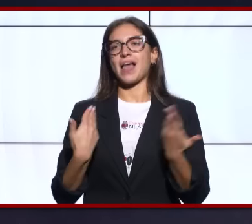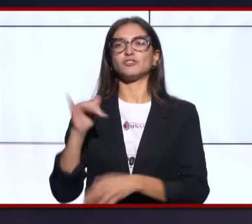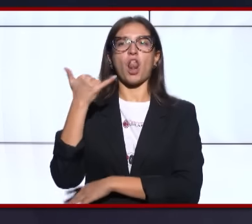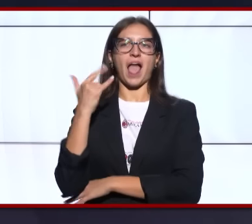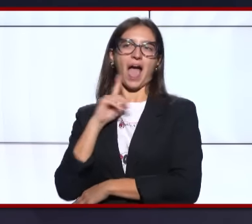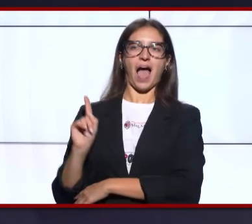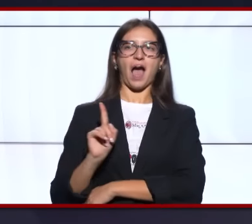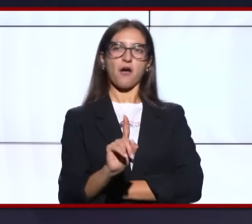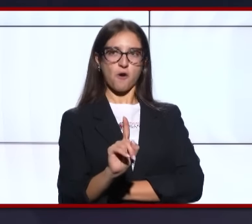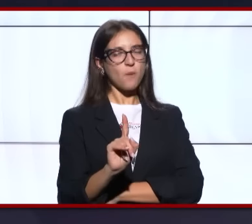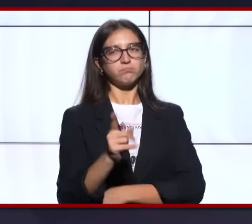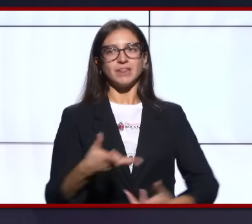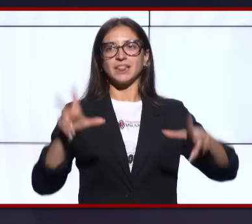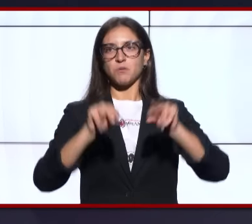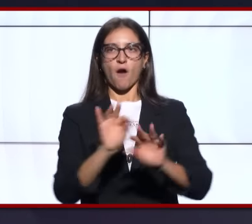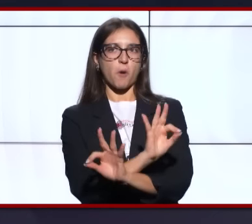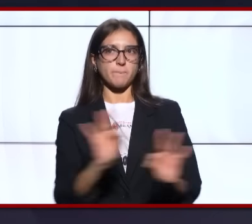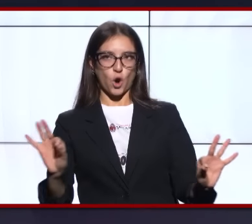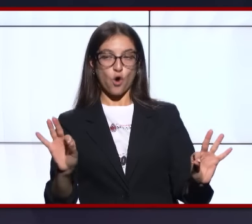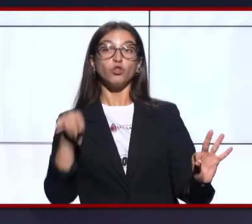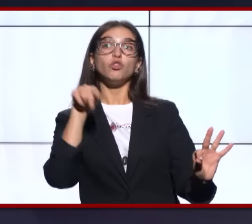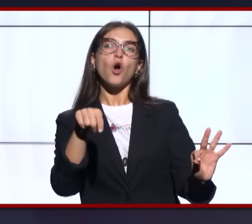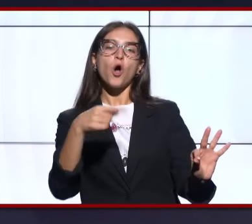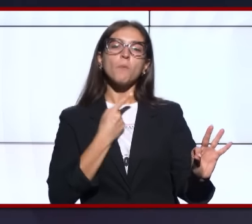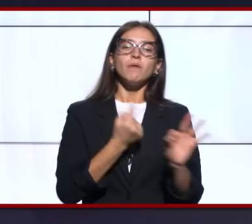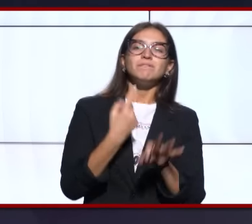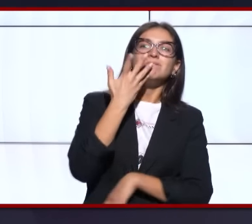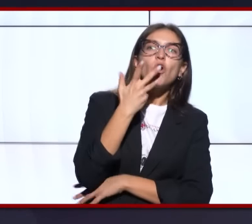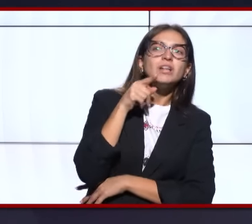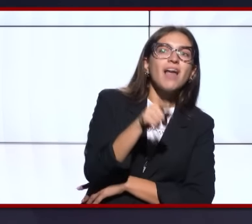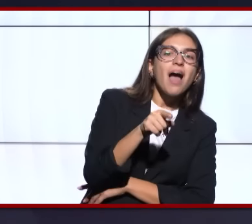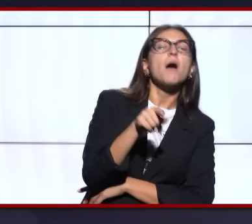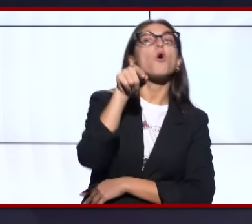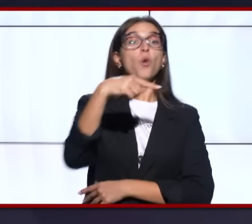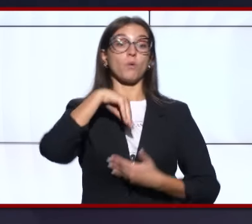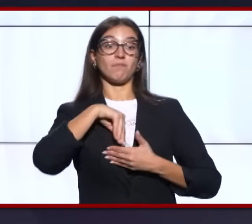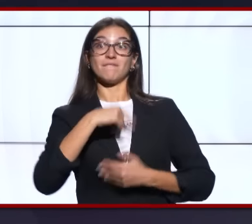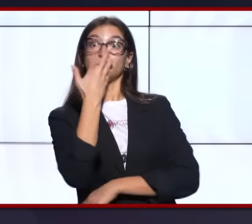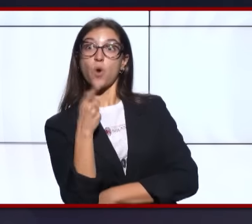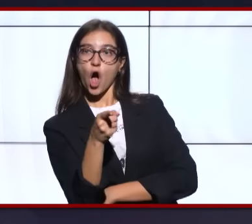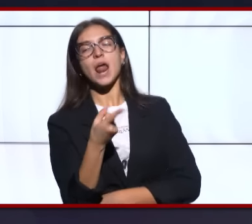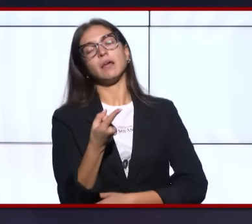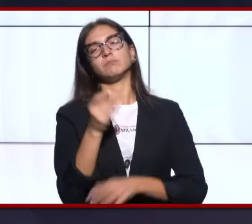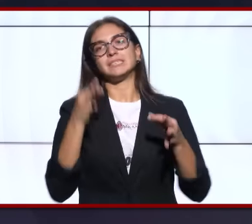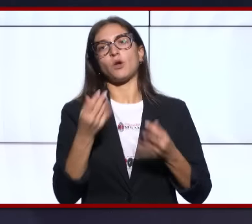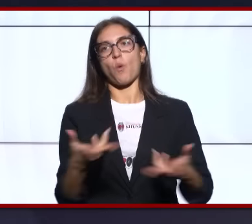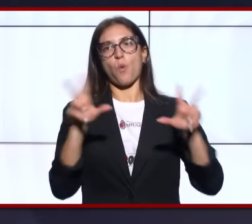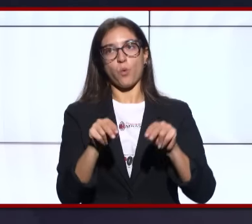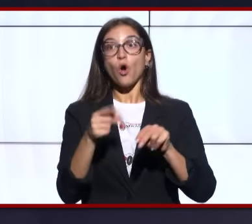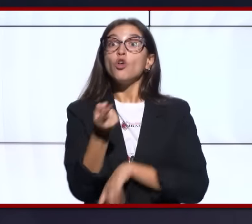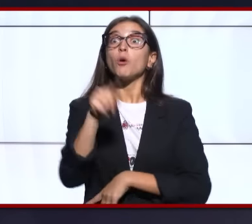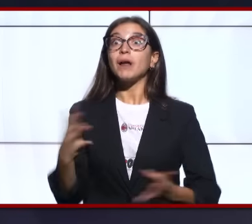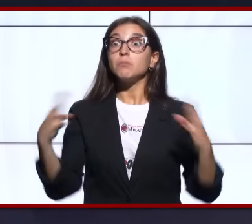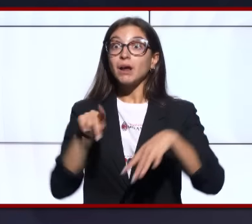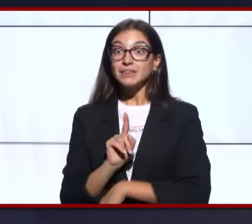essere quello che che aspettiamo quello che lui aspetta se giocherà domani non voglio non voglio